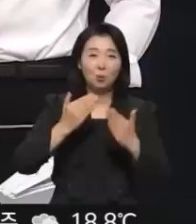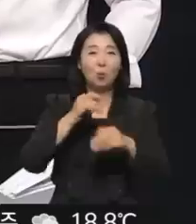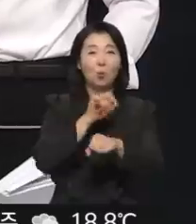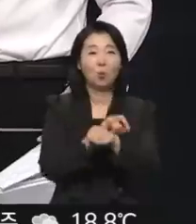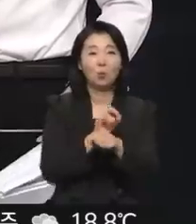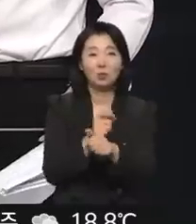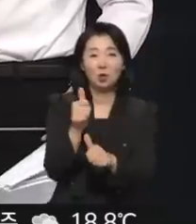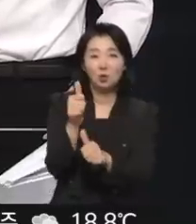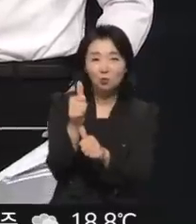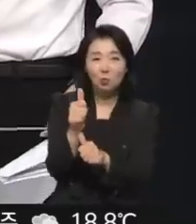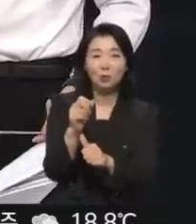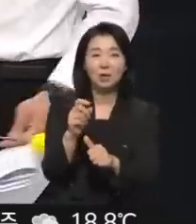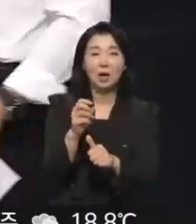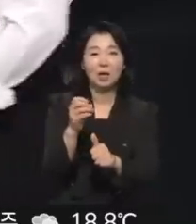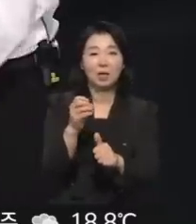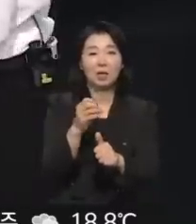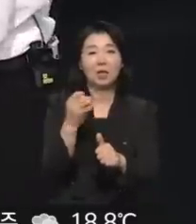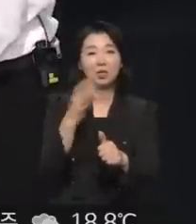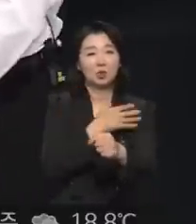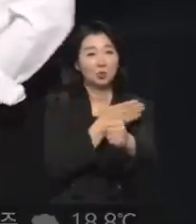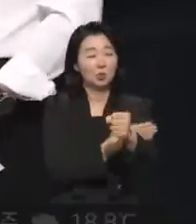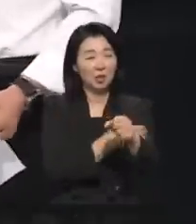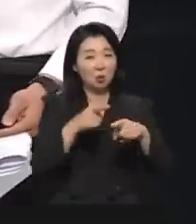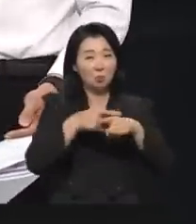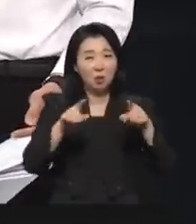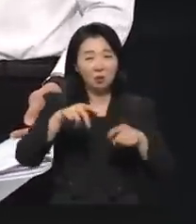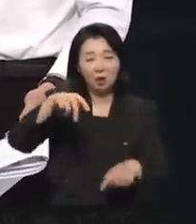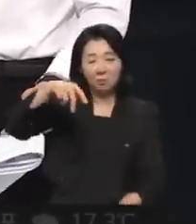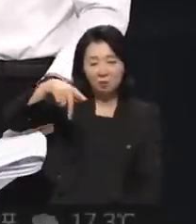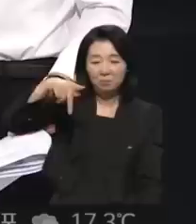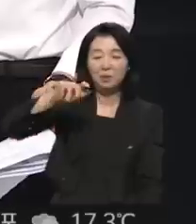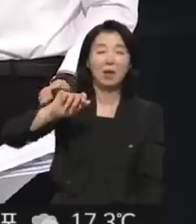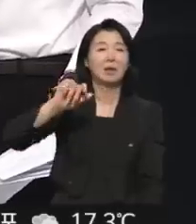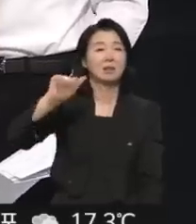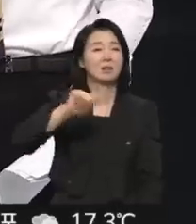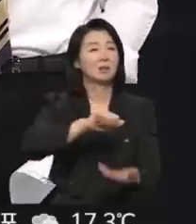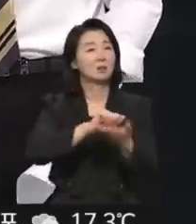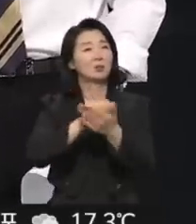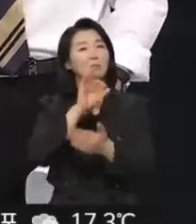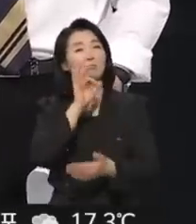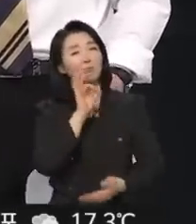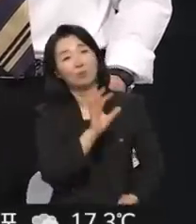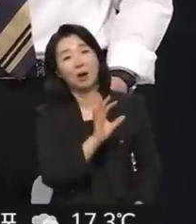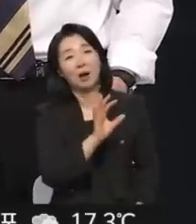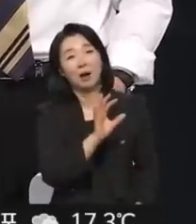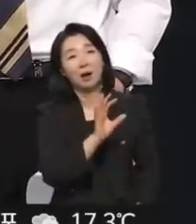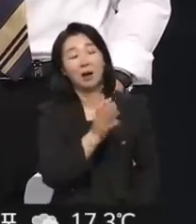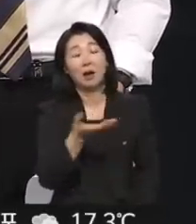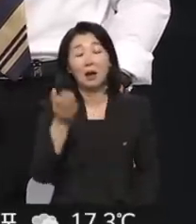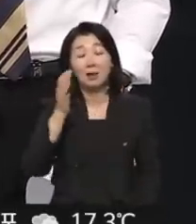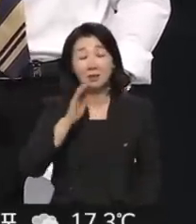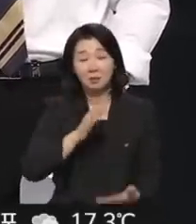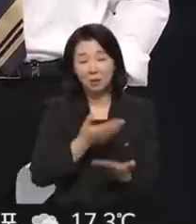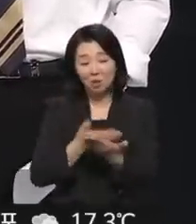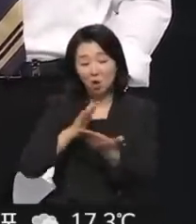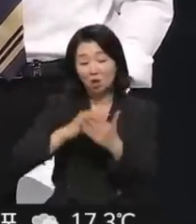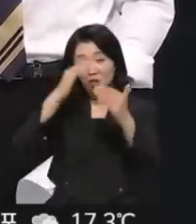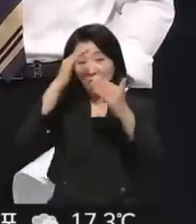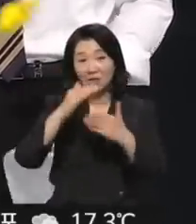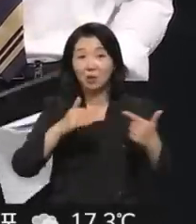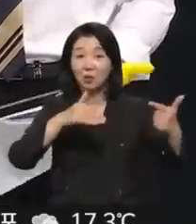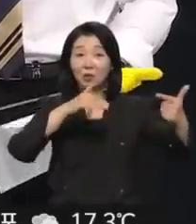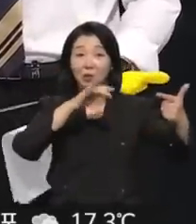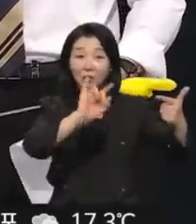자격평가 PPAT 확대는 수용할 수 없다는 방침을 세우긴 했지만요. 이 6개 혁신안 중